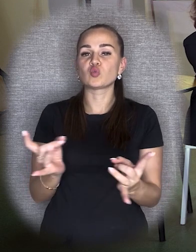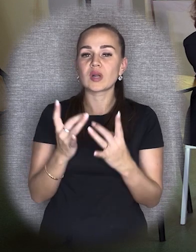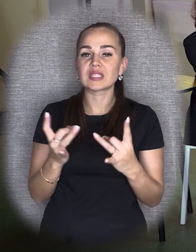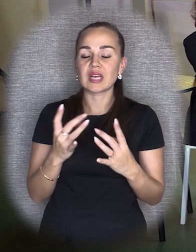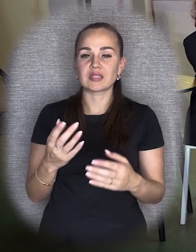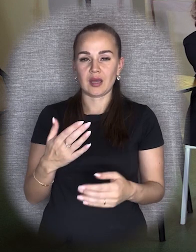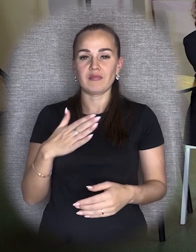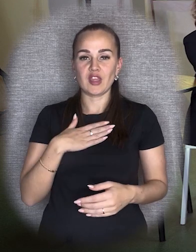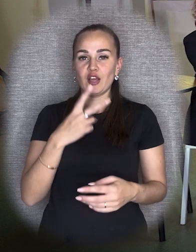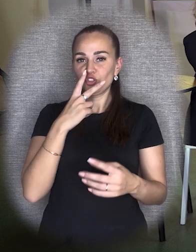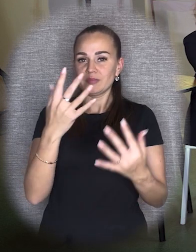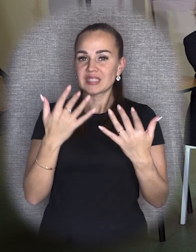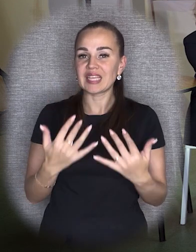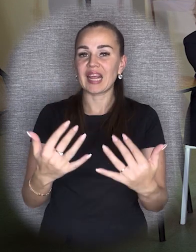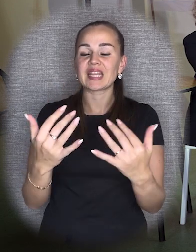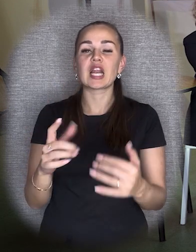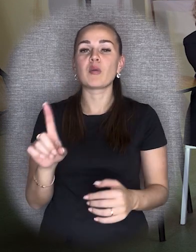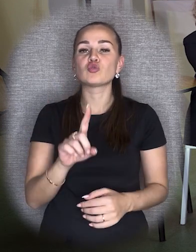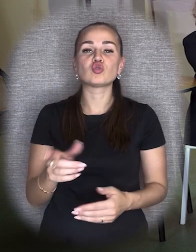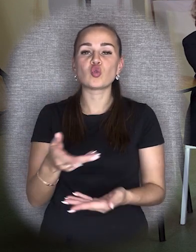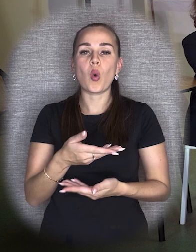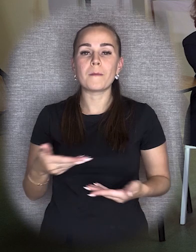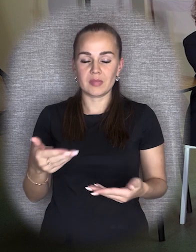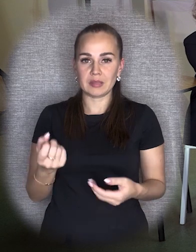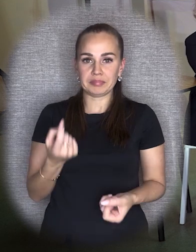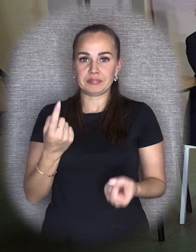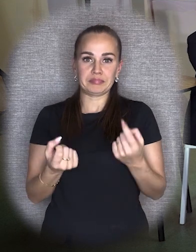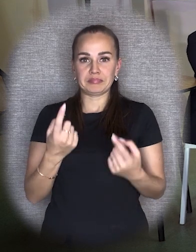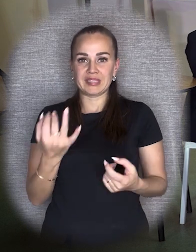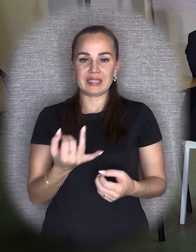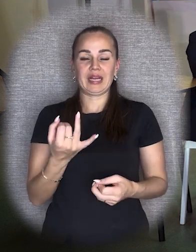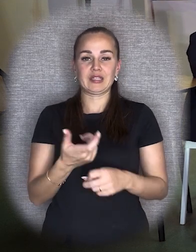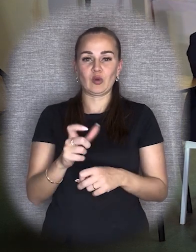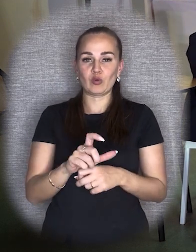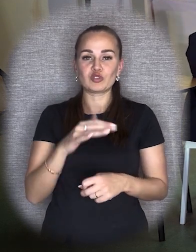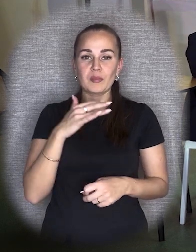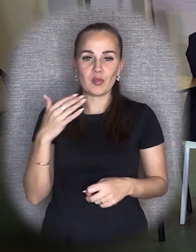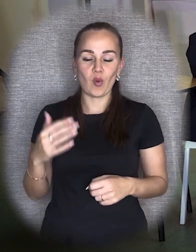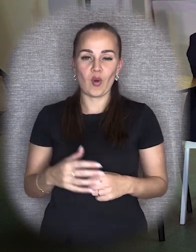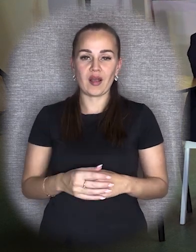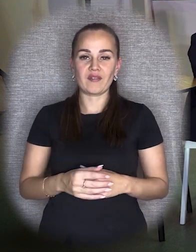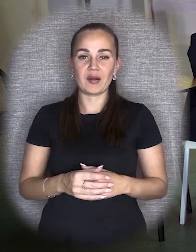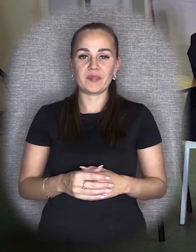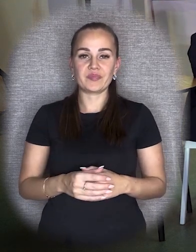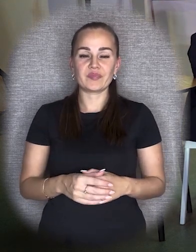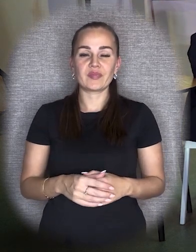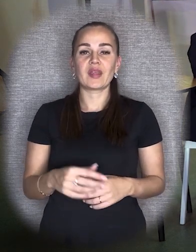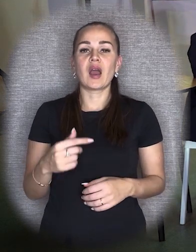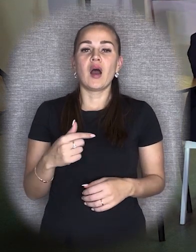рассказать нашим зрителям, что мы открыли. Ну, у нас уже очередной